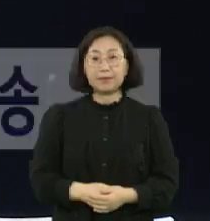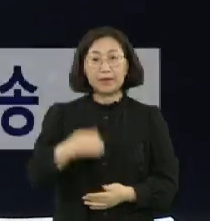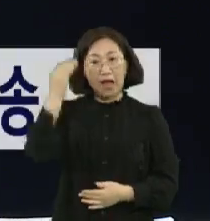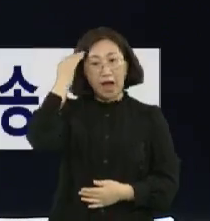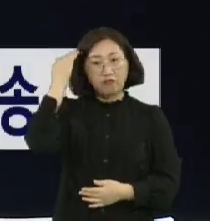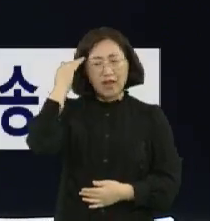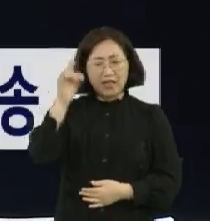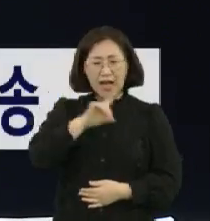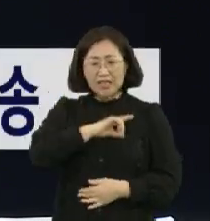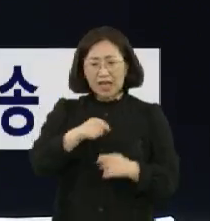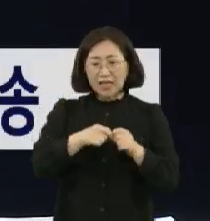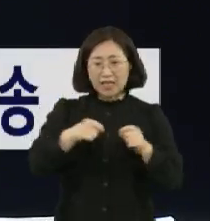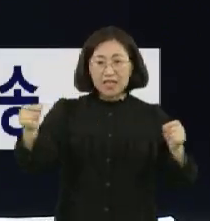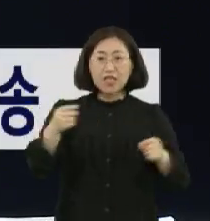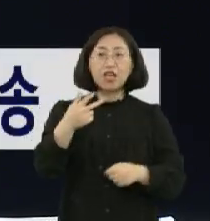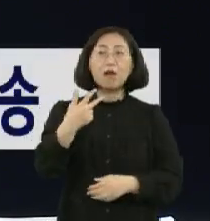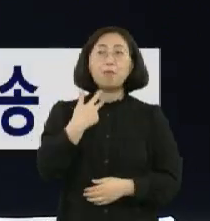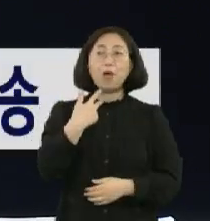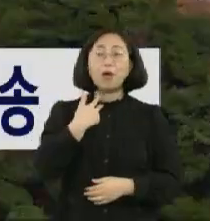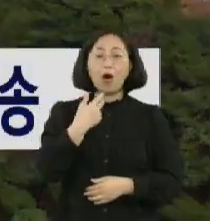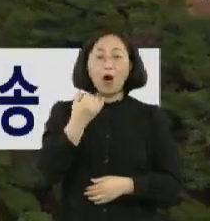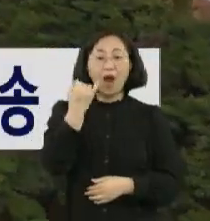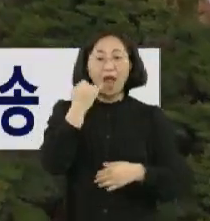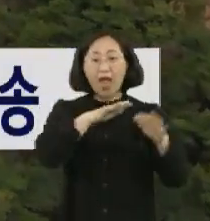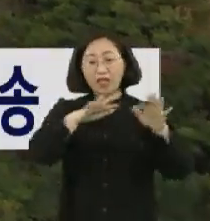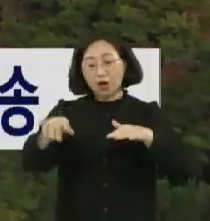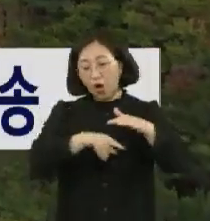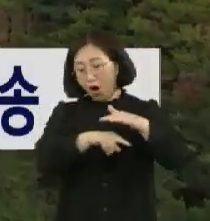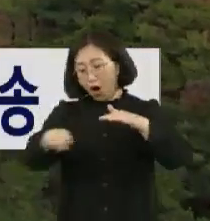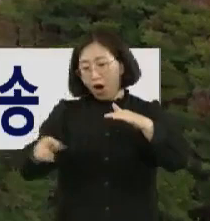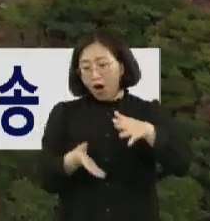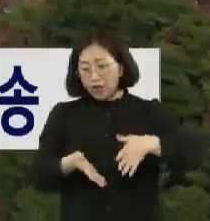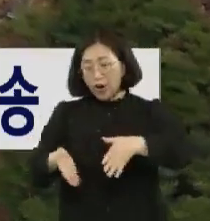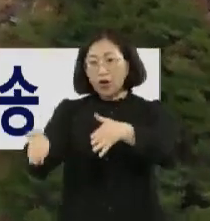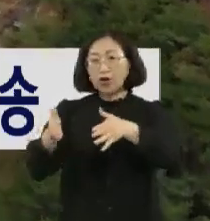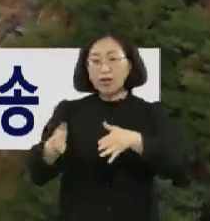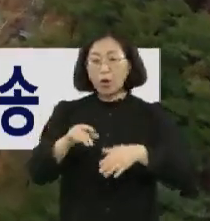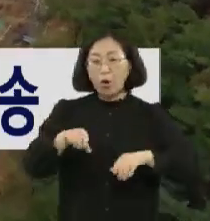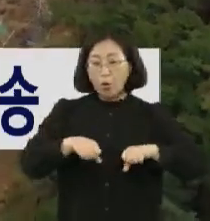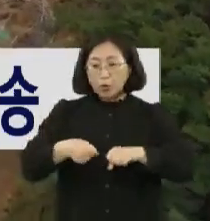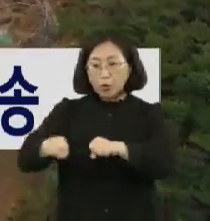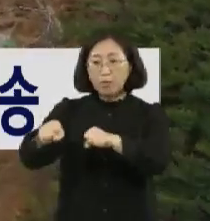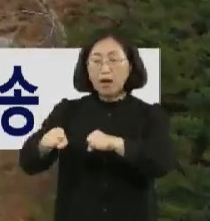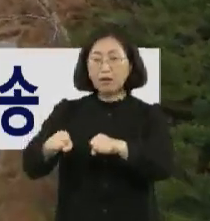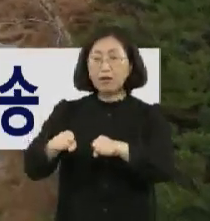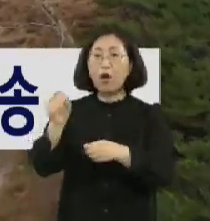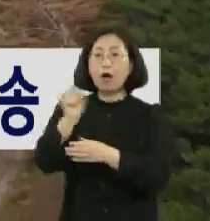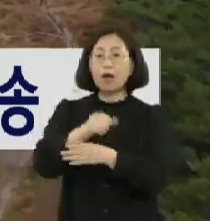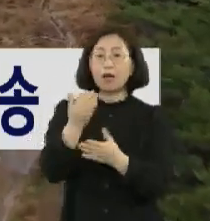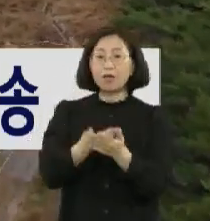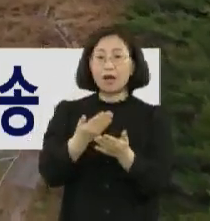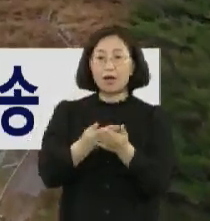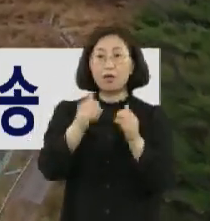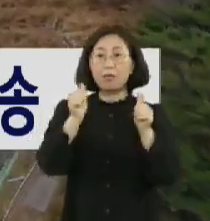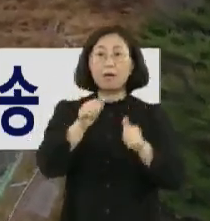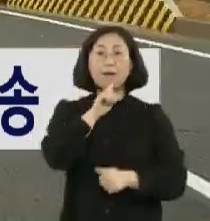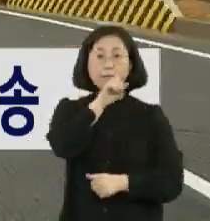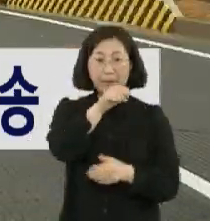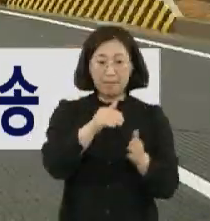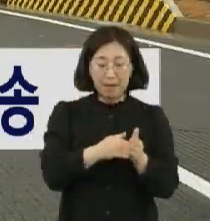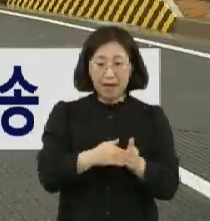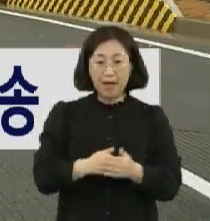국내에서 가장 긴 보령 해저 터널에서 오토바이를 통행하게 해달라며 한 단체가 법원에 소송을